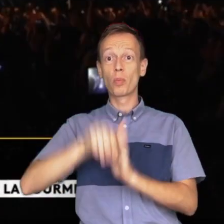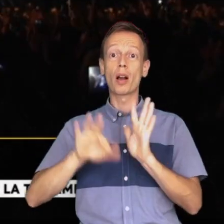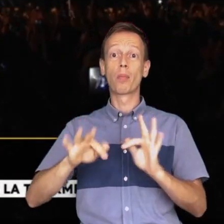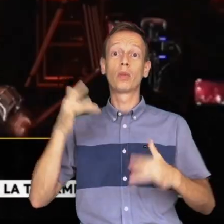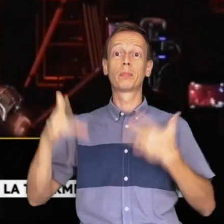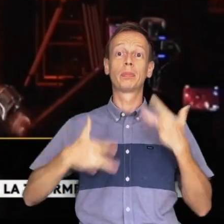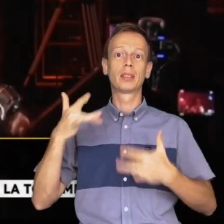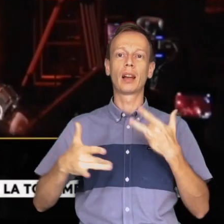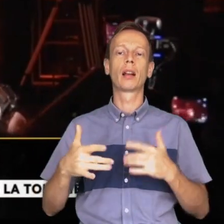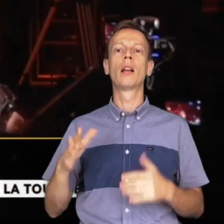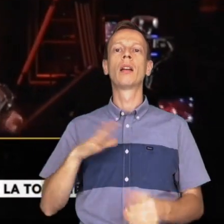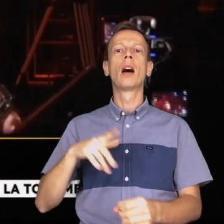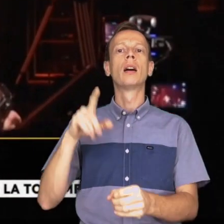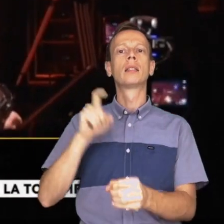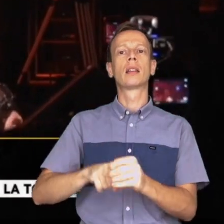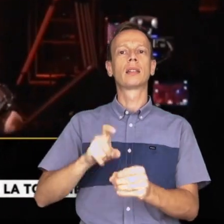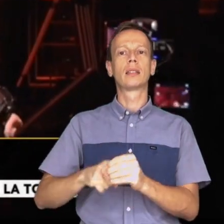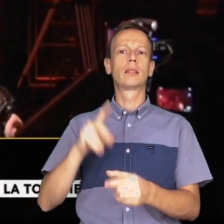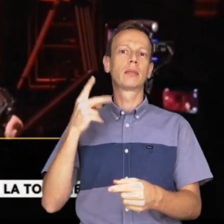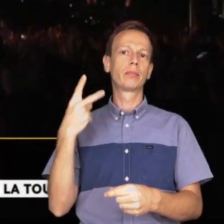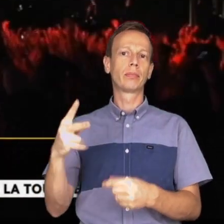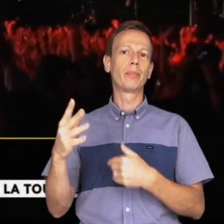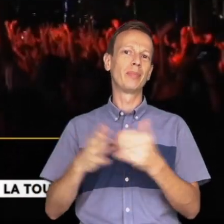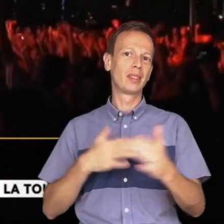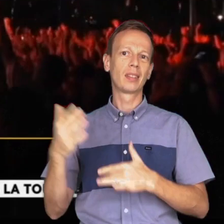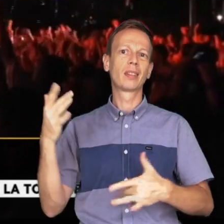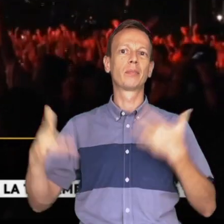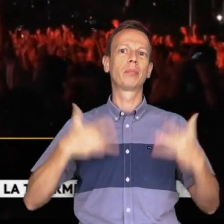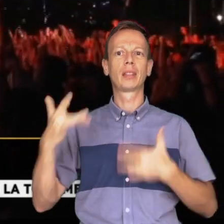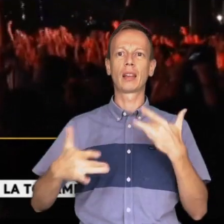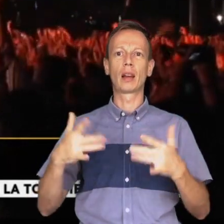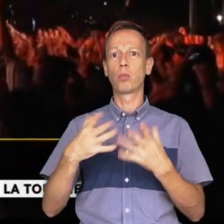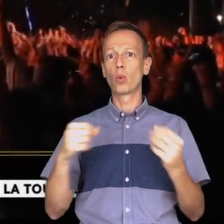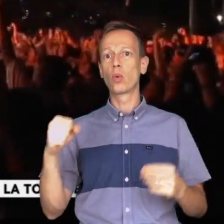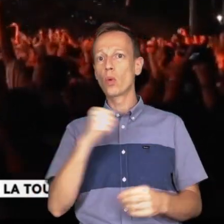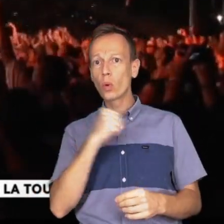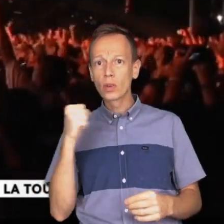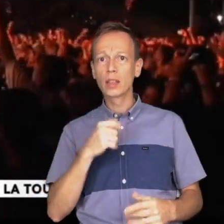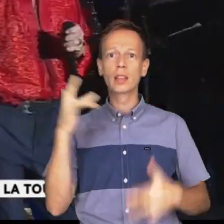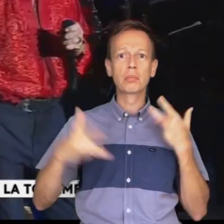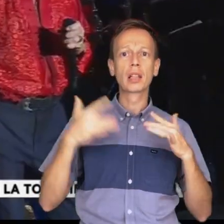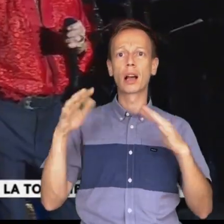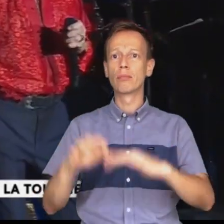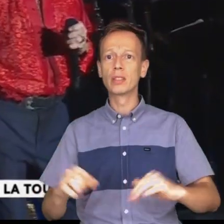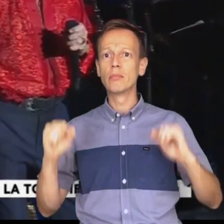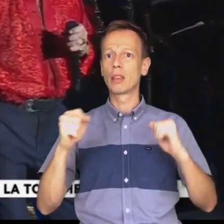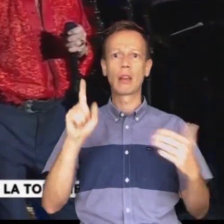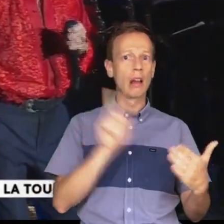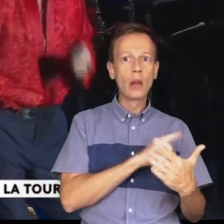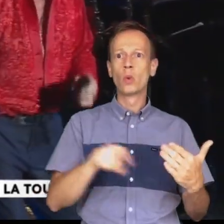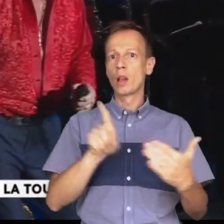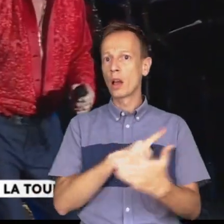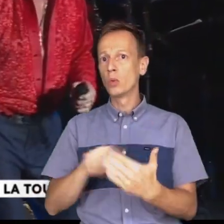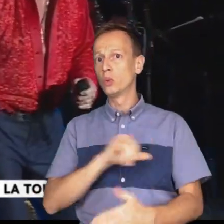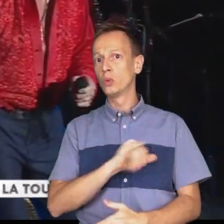de l'événementiel, le CIMEPOL, sont inquiets. Bon nombre de spectacles, concerts ou séminaires prévus jusqu'à la fin de l'année sont